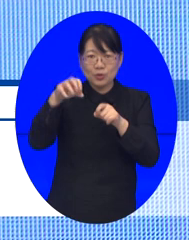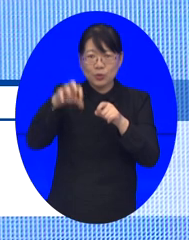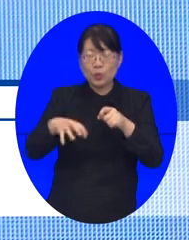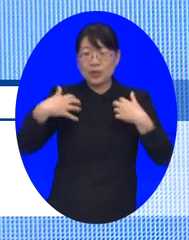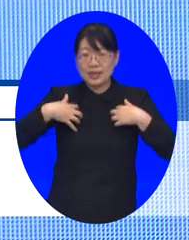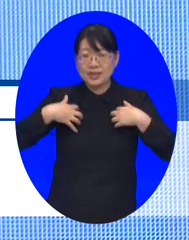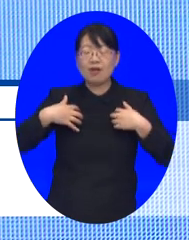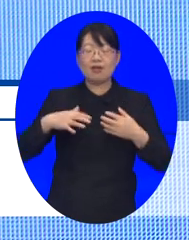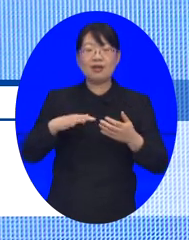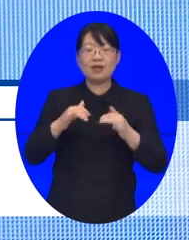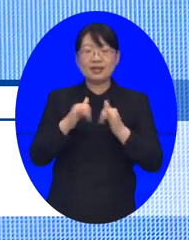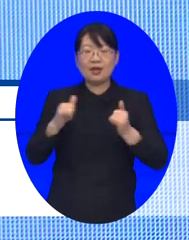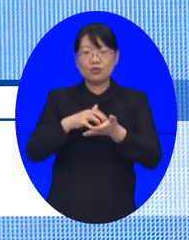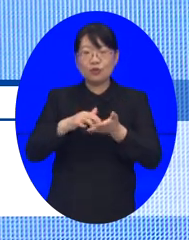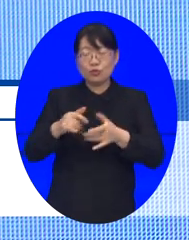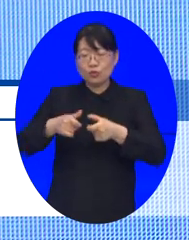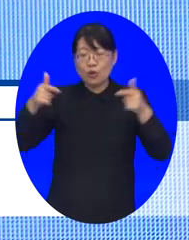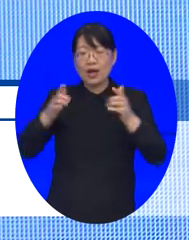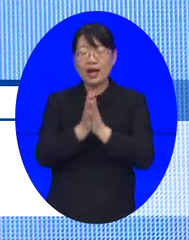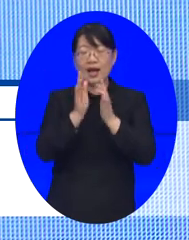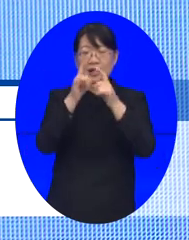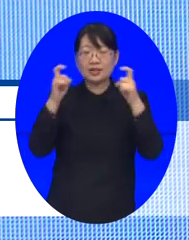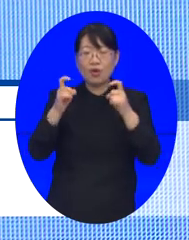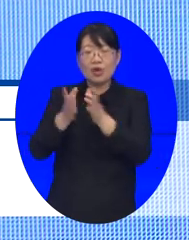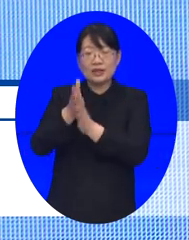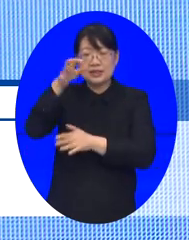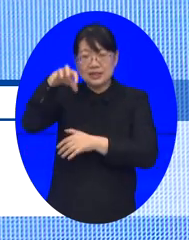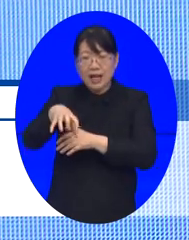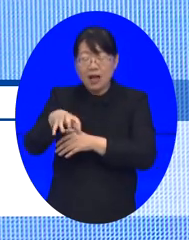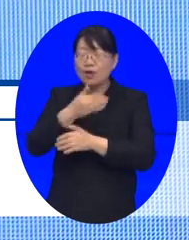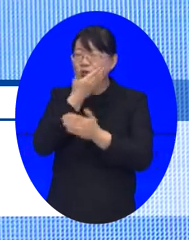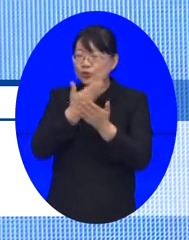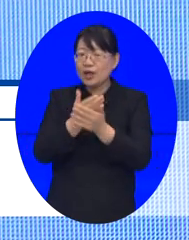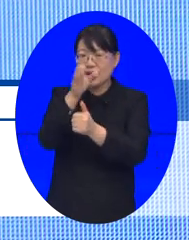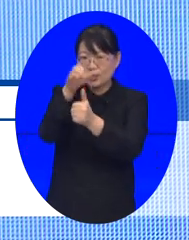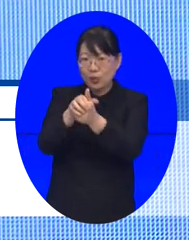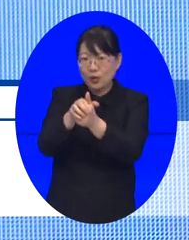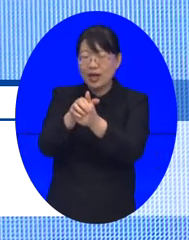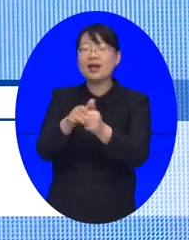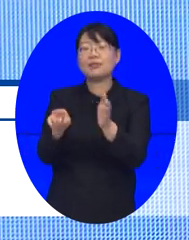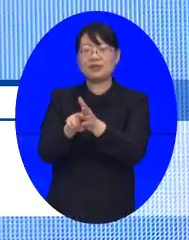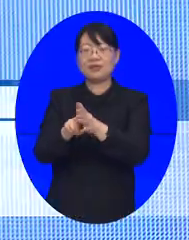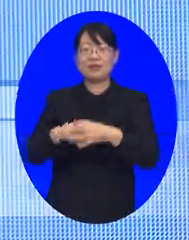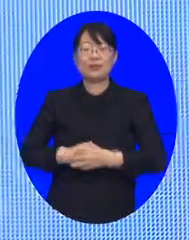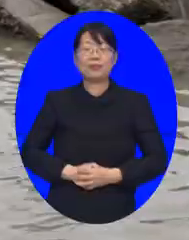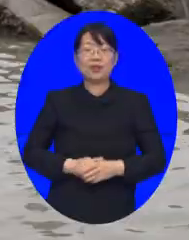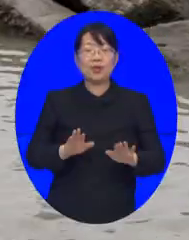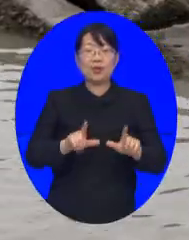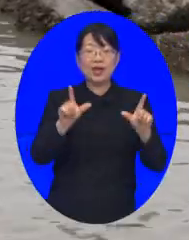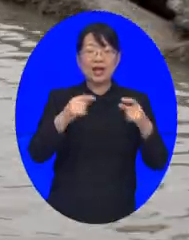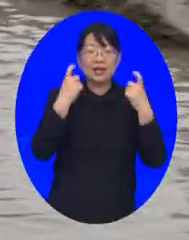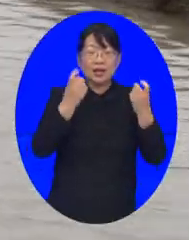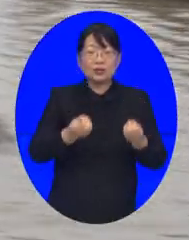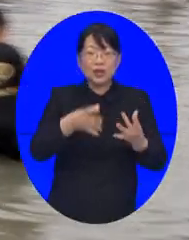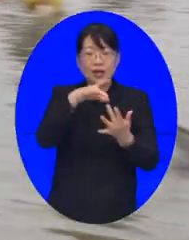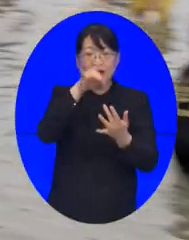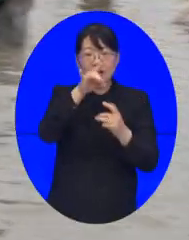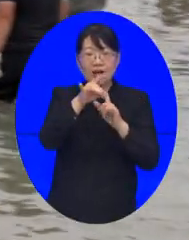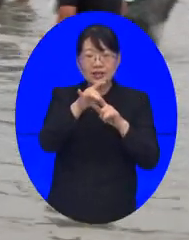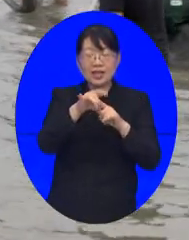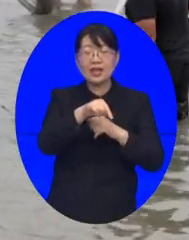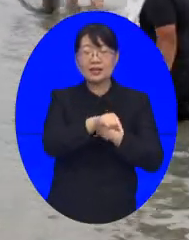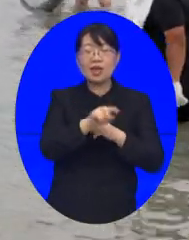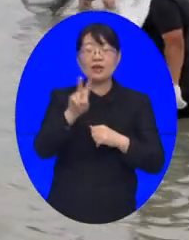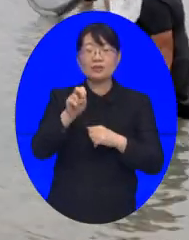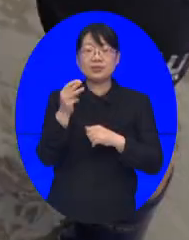인구가 더 많이 늘어나고 특히 화성시가 중요한 역할을 하게 될 것을 믿으심치 않아서 올해 경기